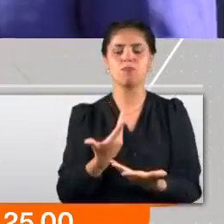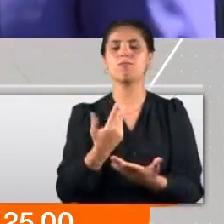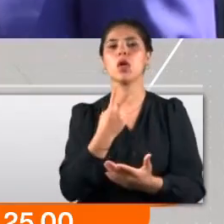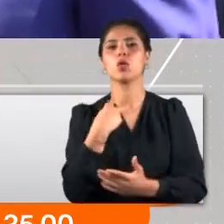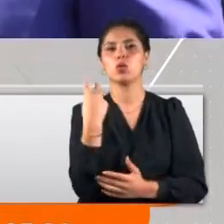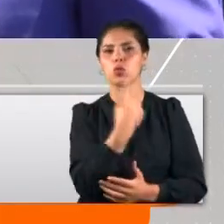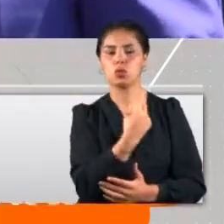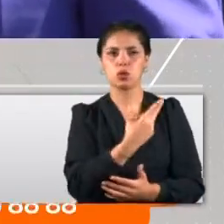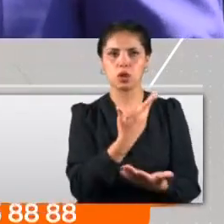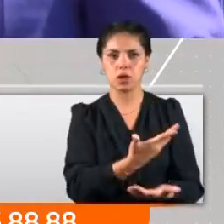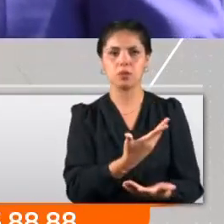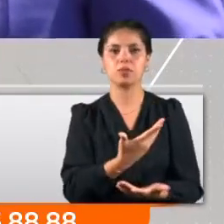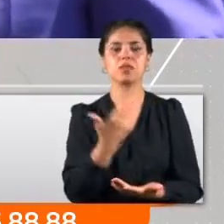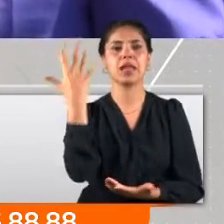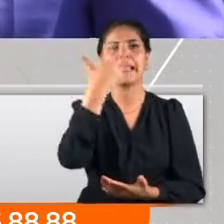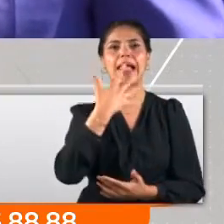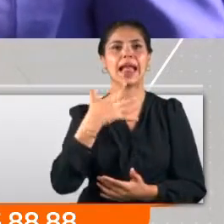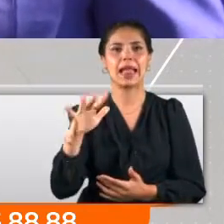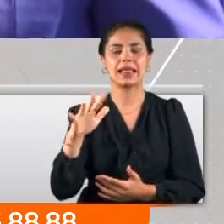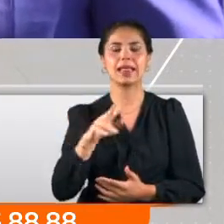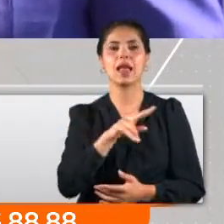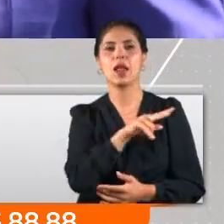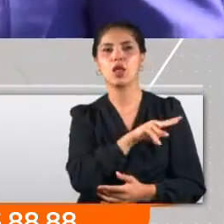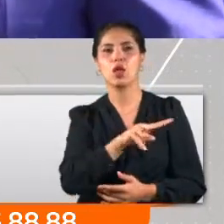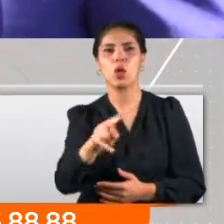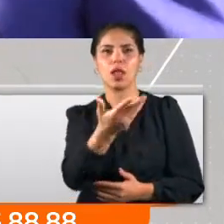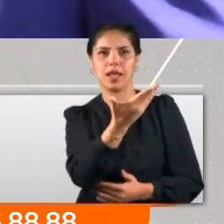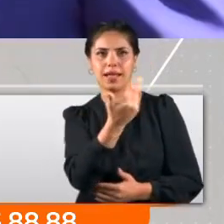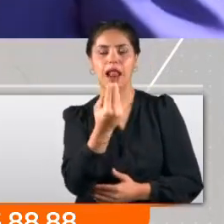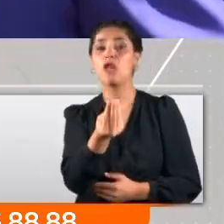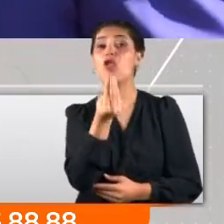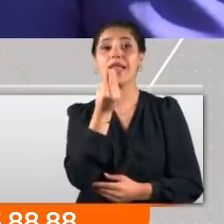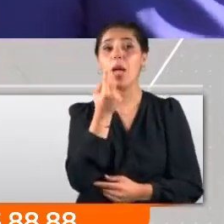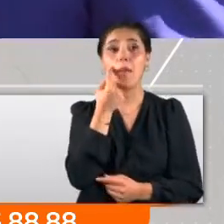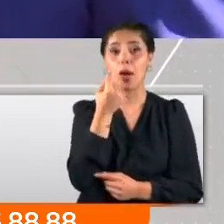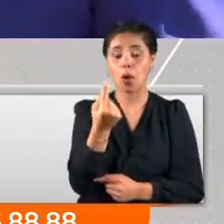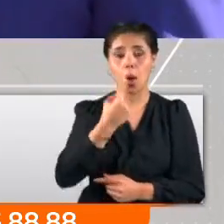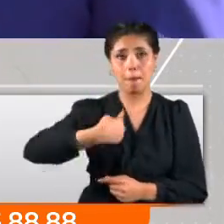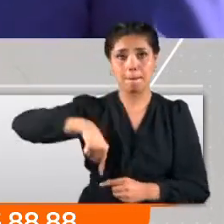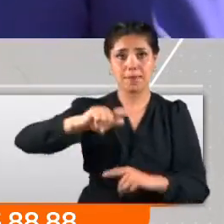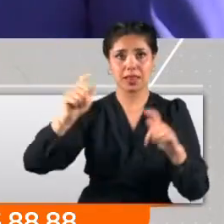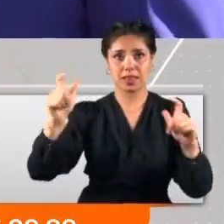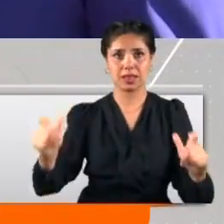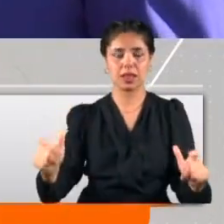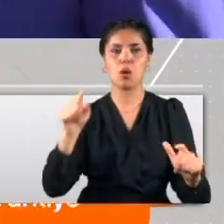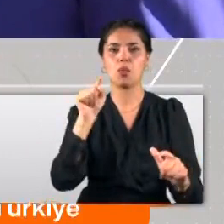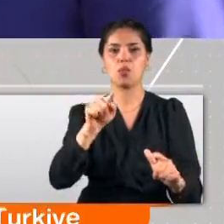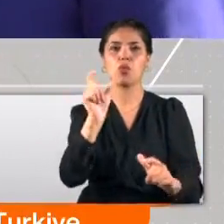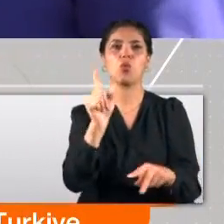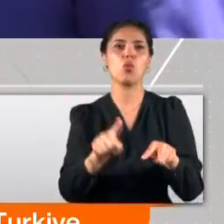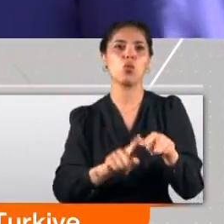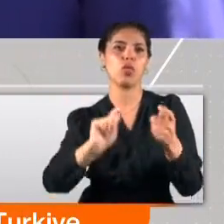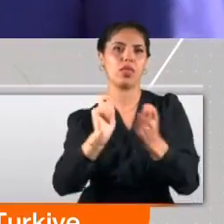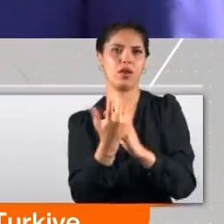Rusya'dan Karadeniz koridorundan gelecek tahılların bizde una